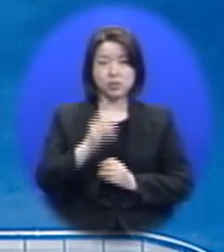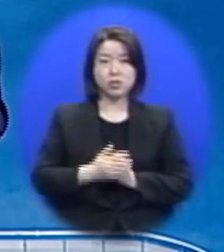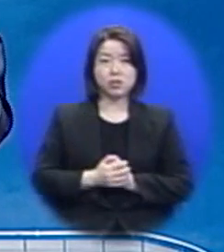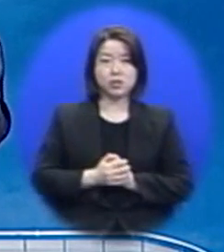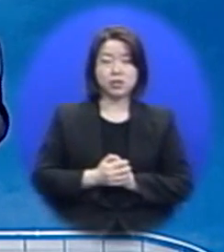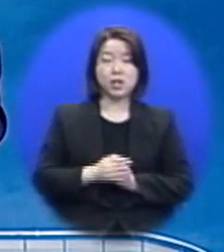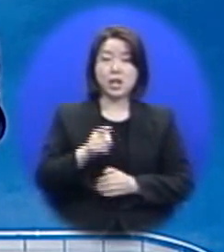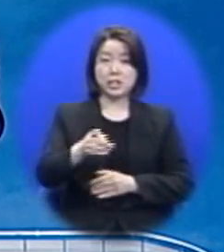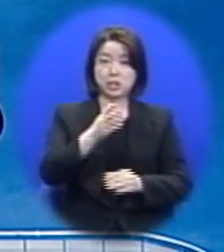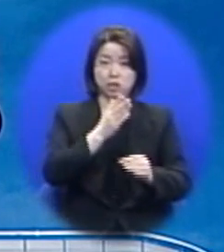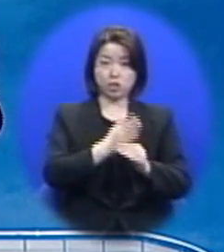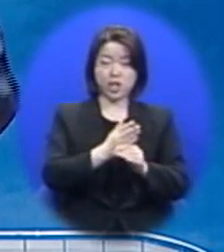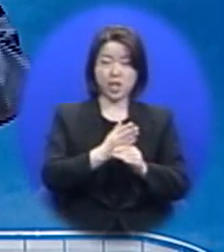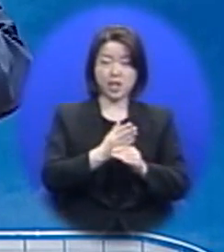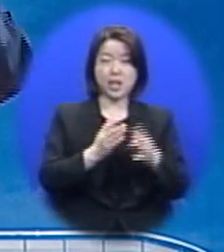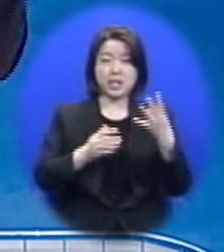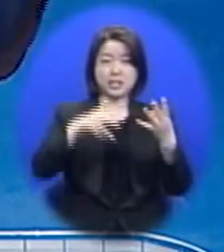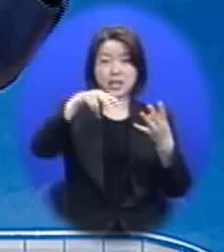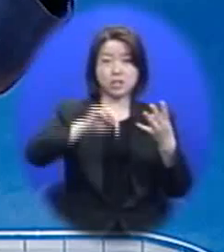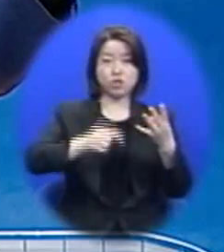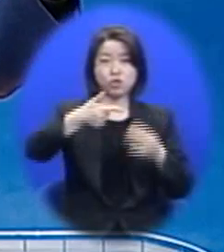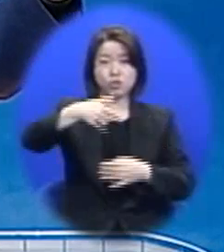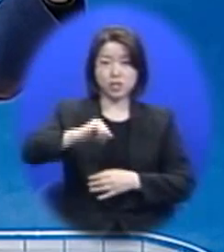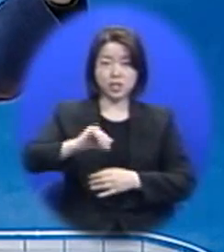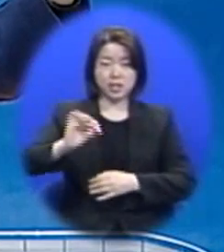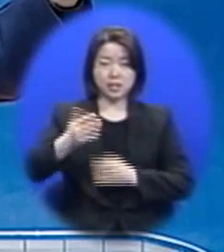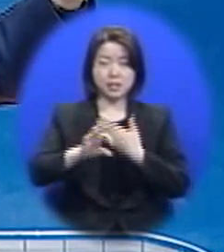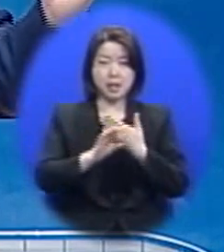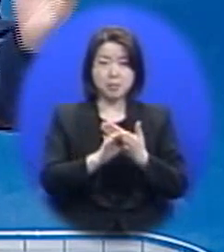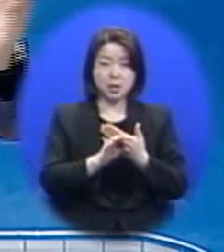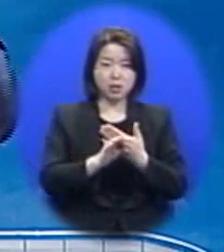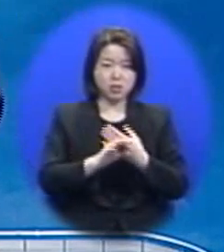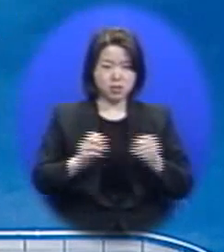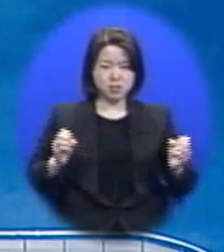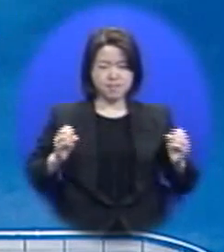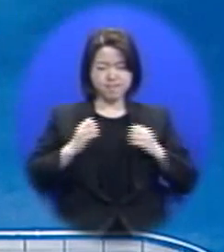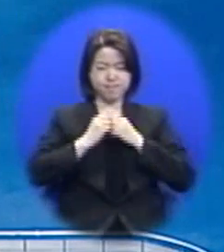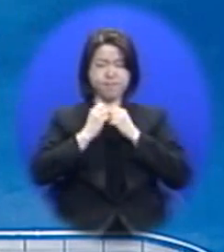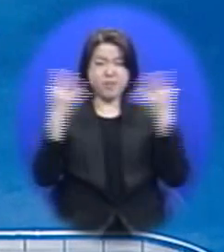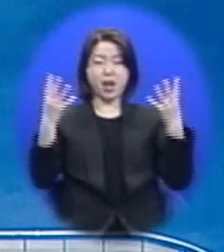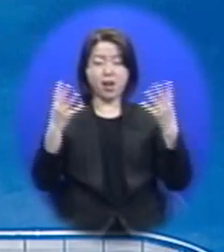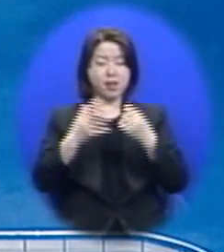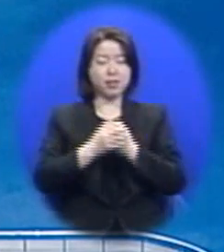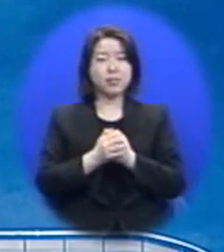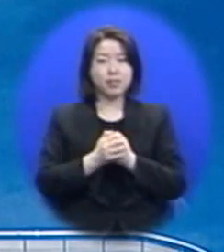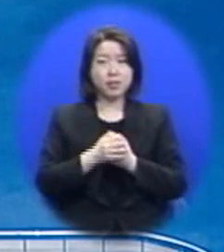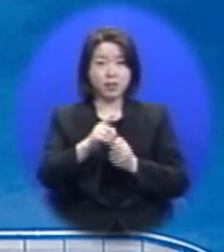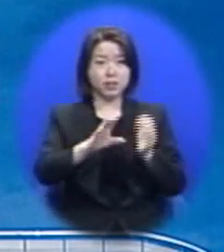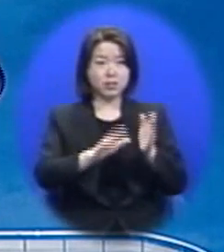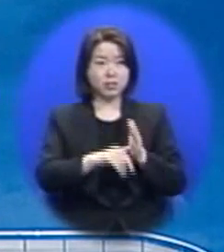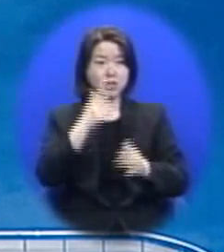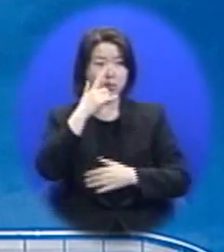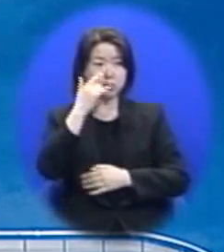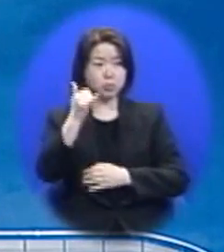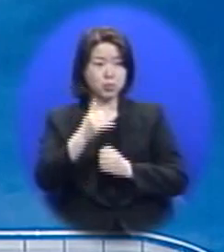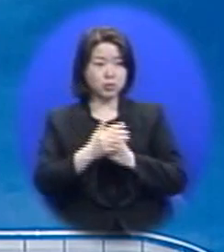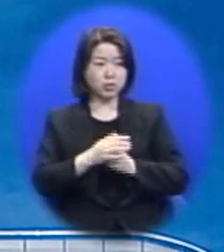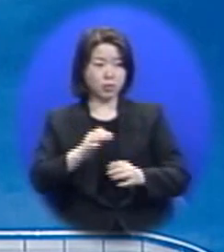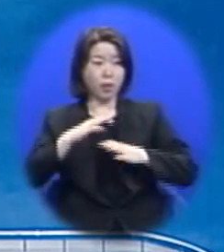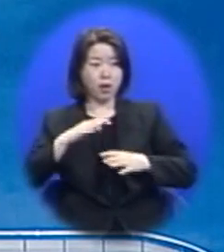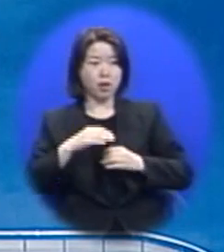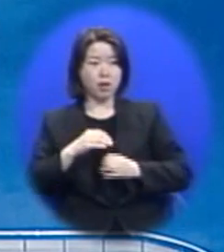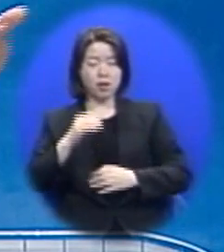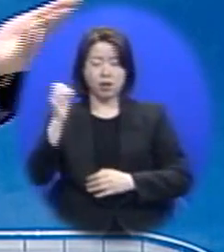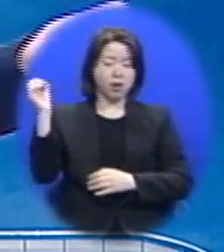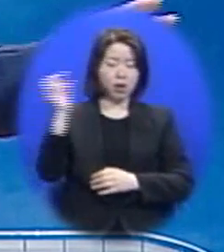그러다가 사춘기가 되면 갑자기 폭발합니다. 그때 부모는 깜짝 놀라지요. 갑자기 아이가 타락한 것